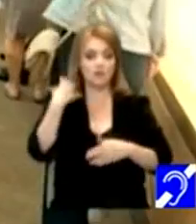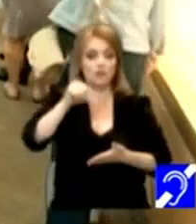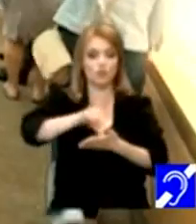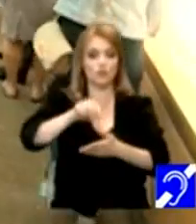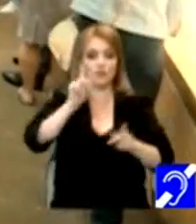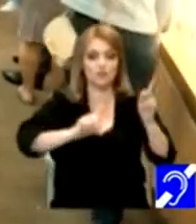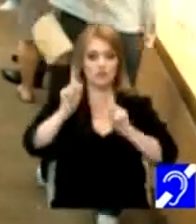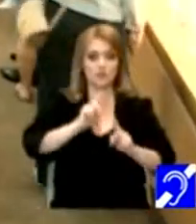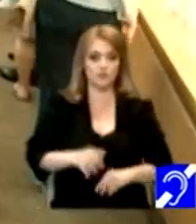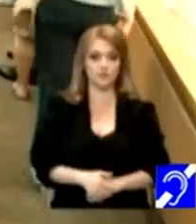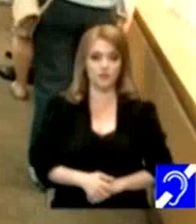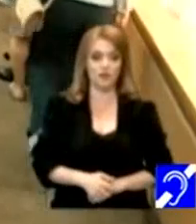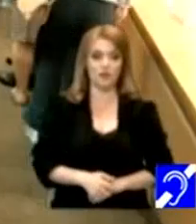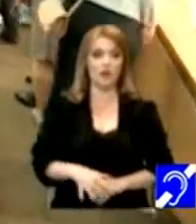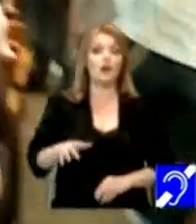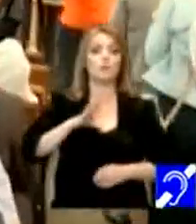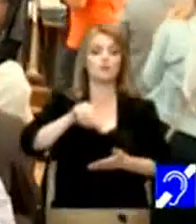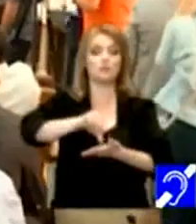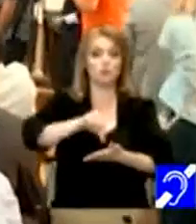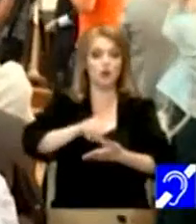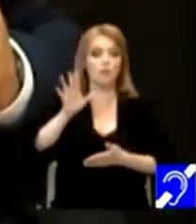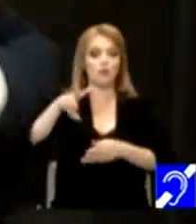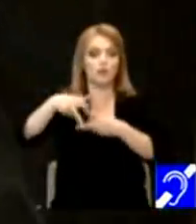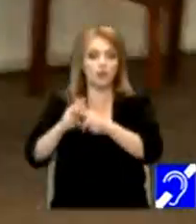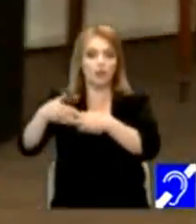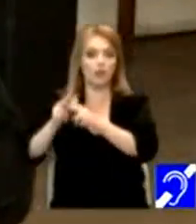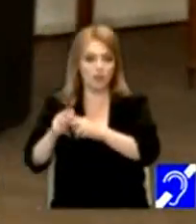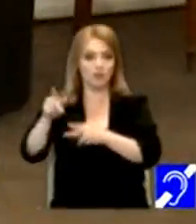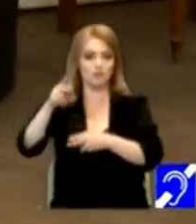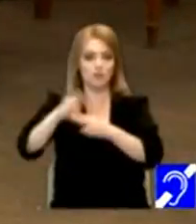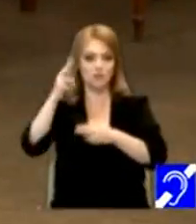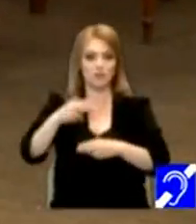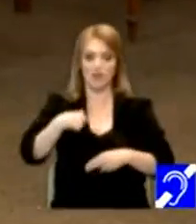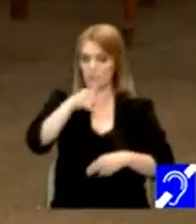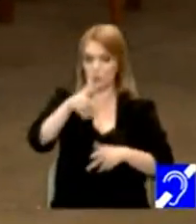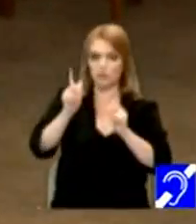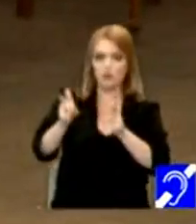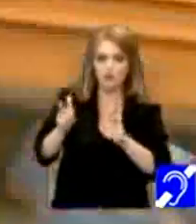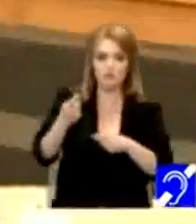a fost lăsat să vorbească, însă la un moment dat a fost întrerupt. Este inadmisibil.